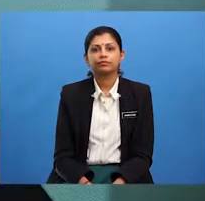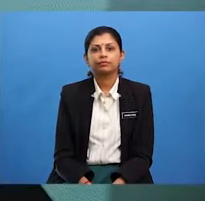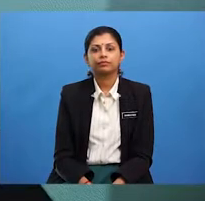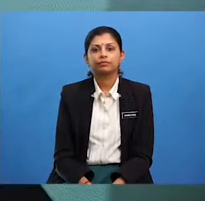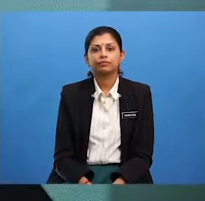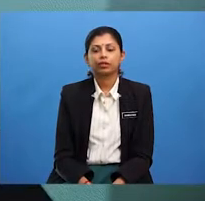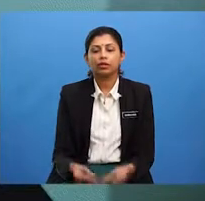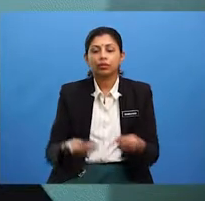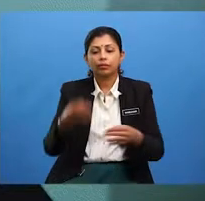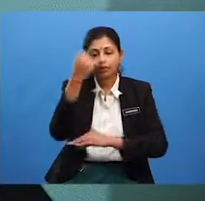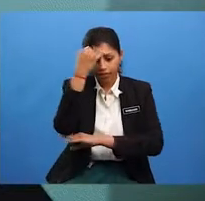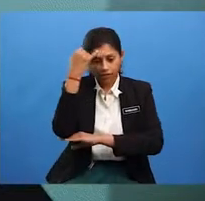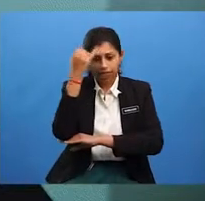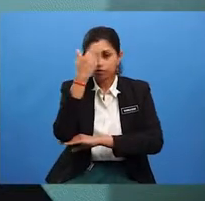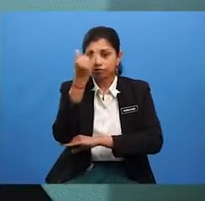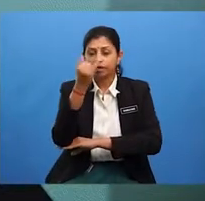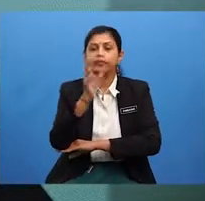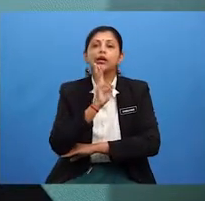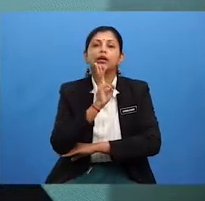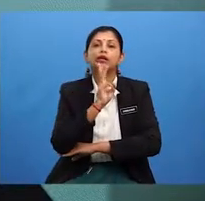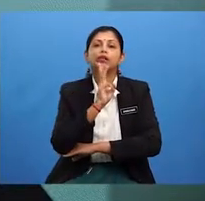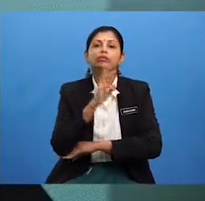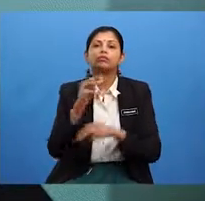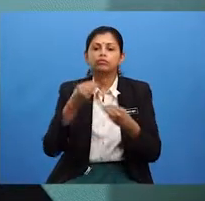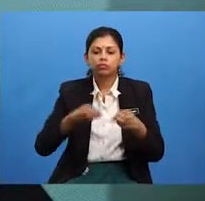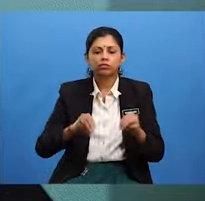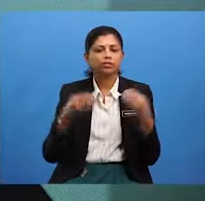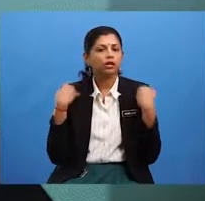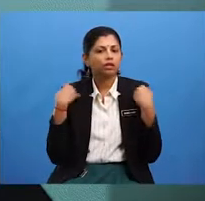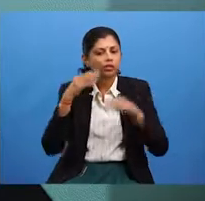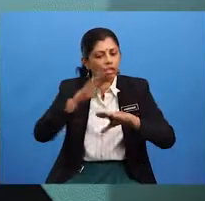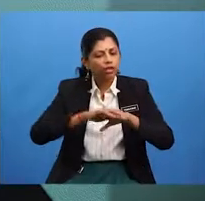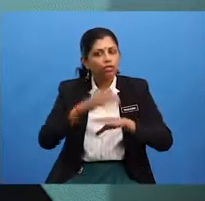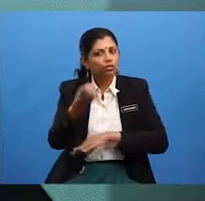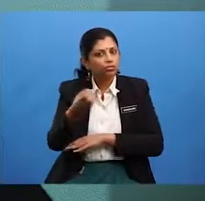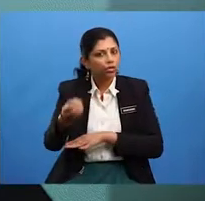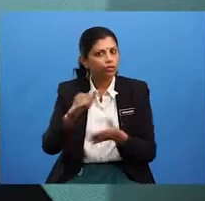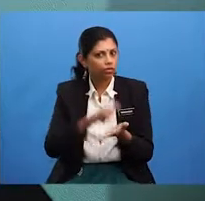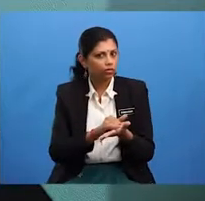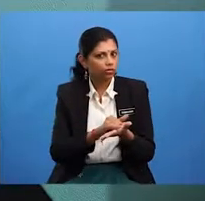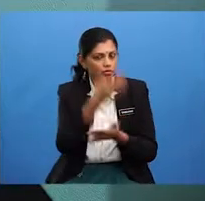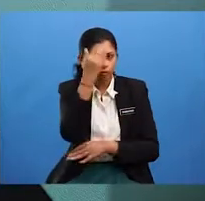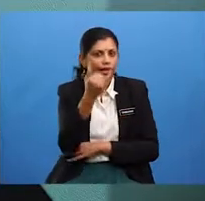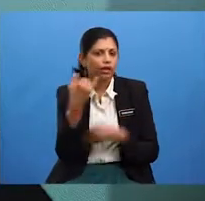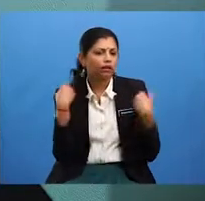Berikan inference mengapa titisan air masih terdapat pada objek-objek yang dinyatakan.